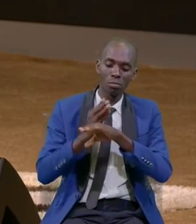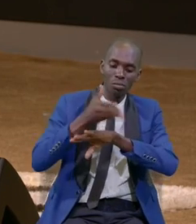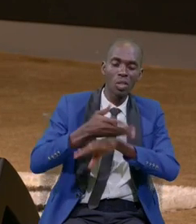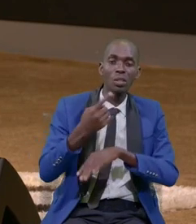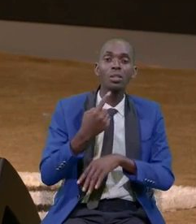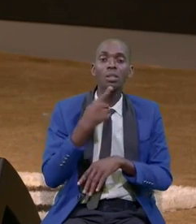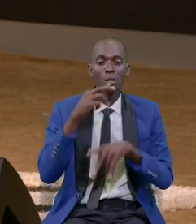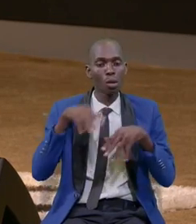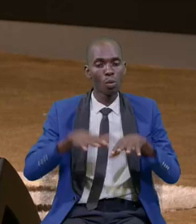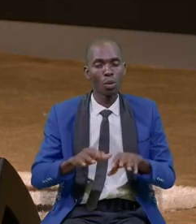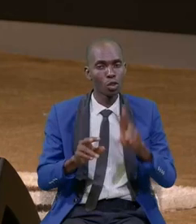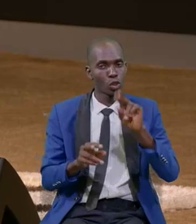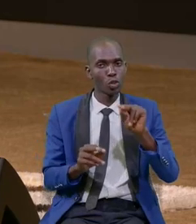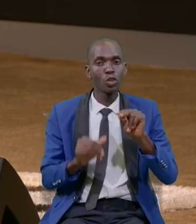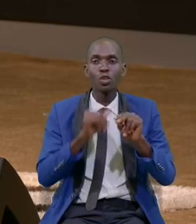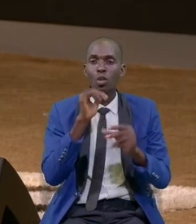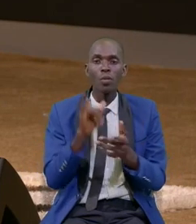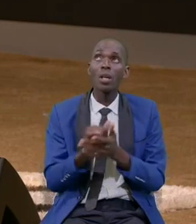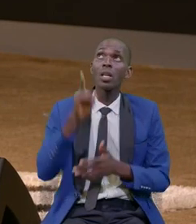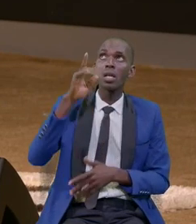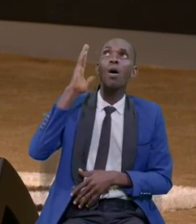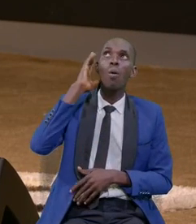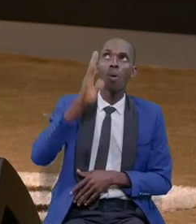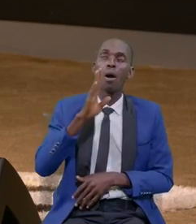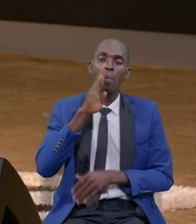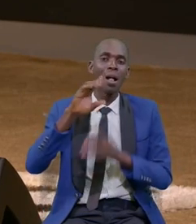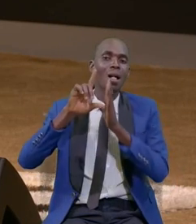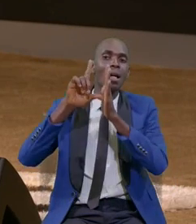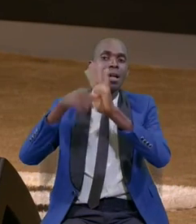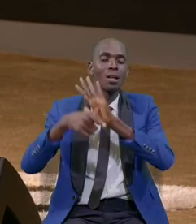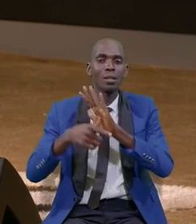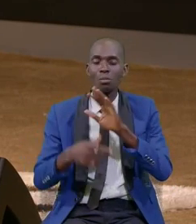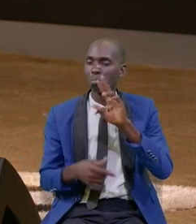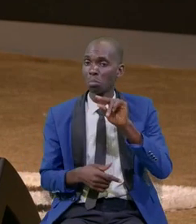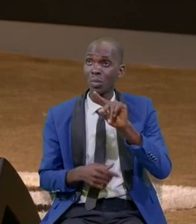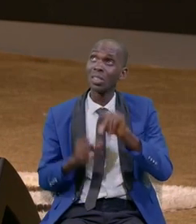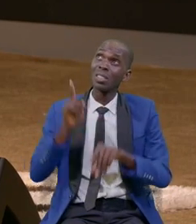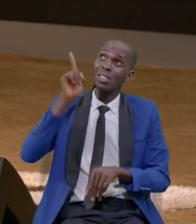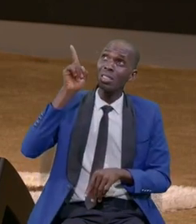Rouge, pas qu'il sera après dans votre histoire, non.